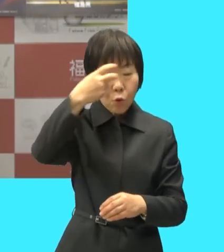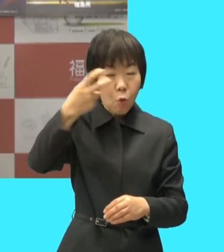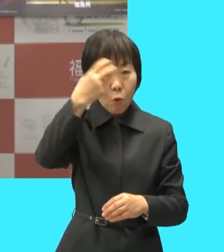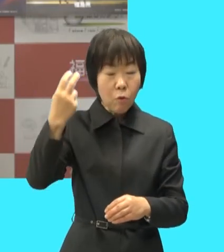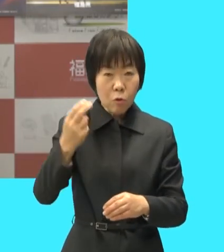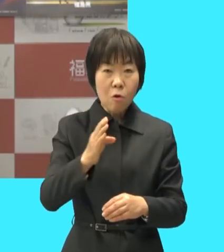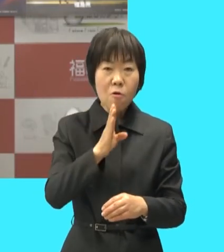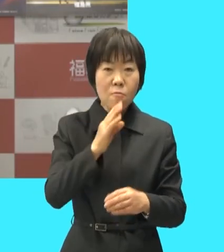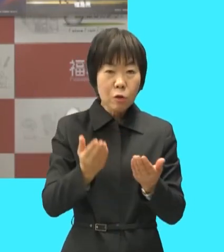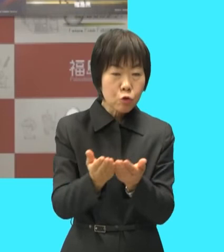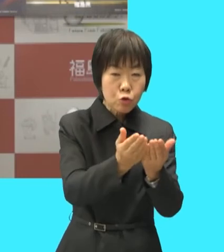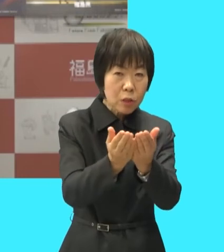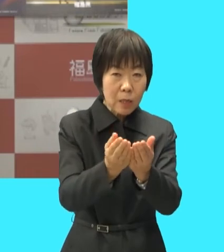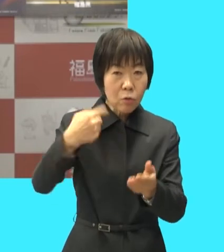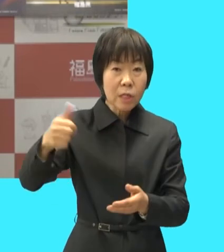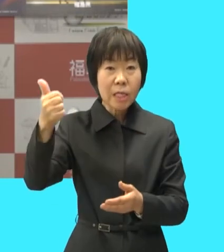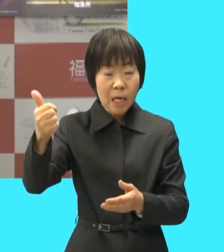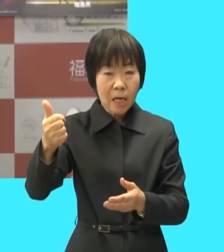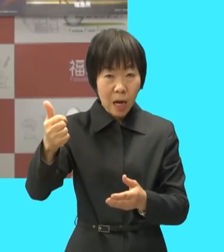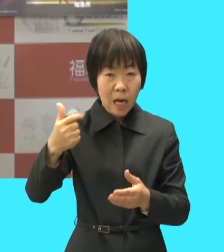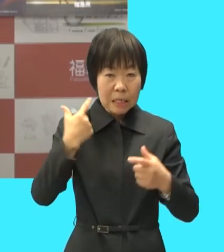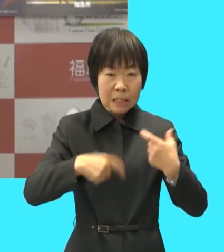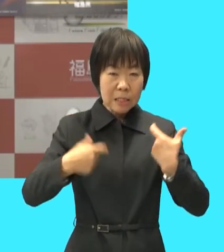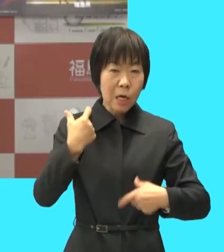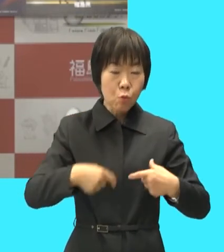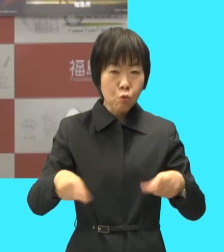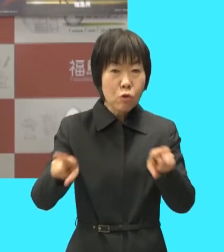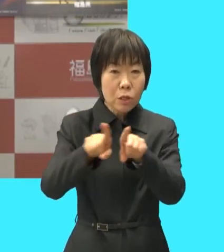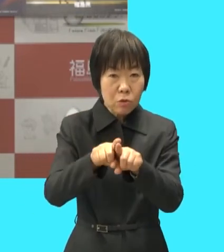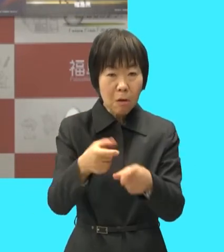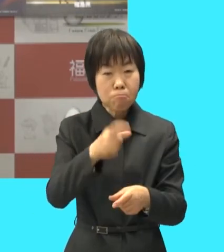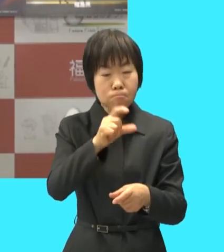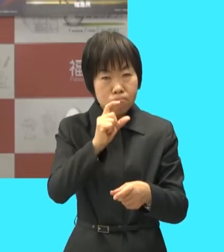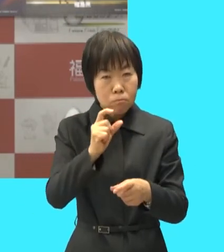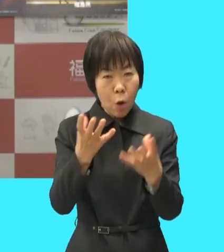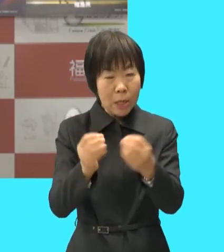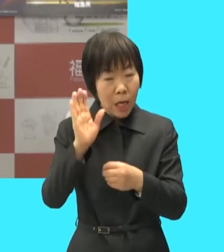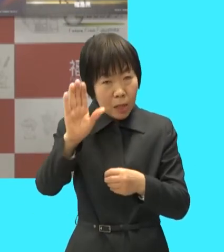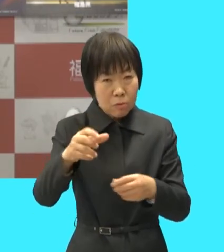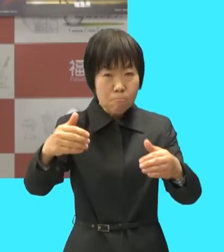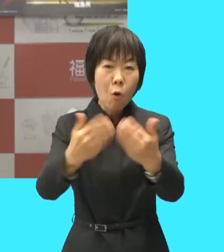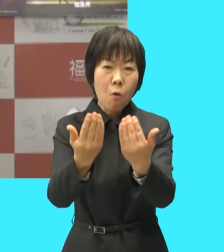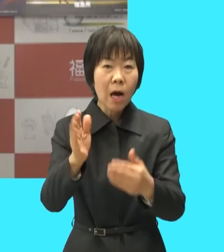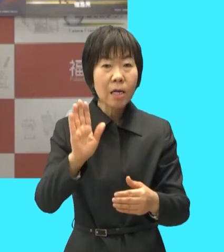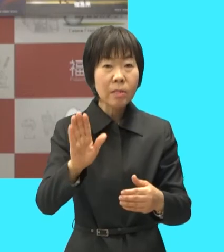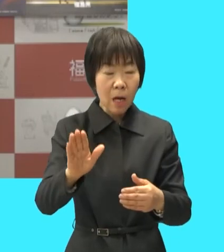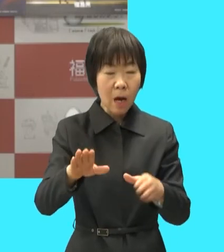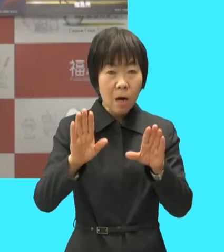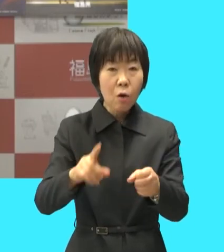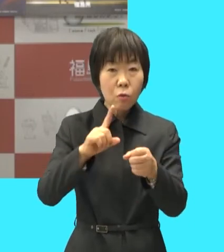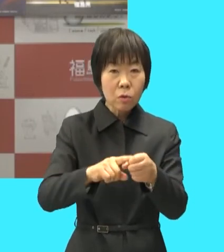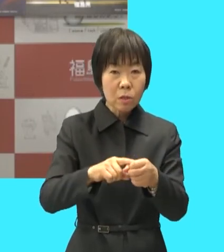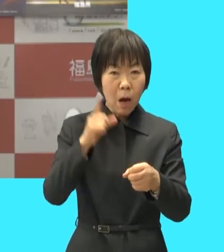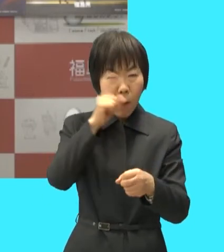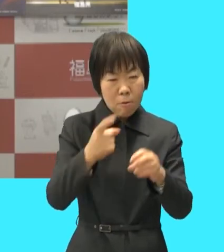士が生徒と飲酒をするというふうな、事故を起こすという事案がありました。で、今年は非常にそういう不祥事が多く